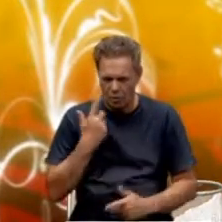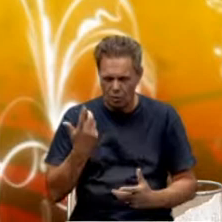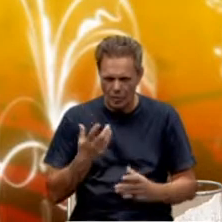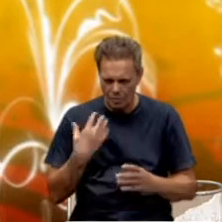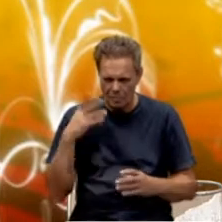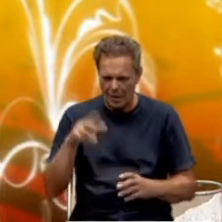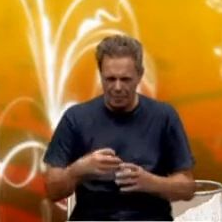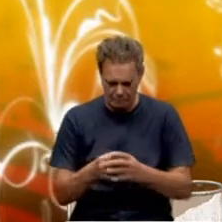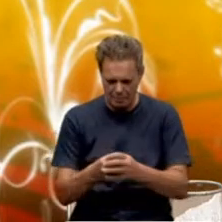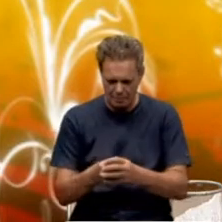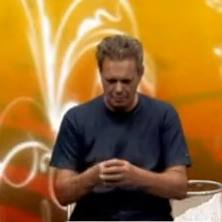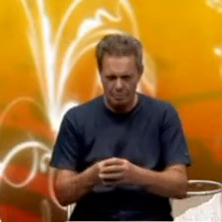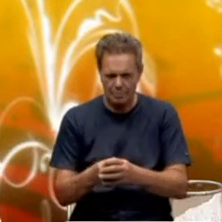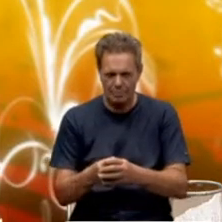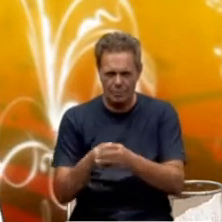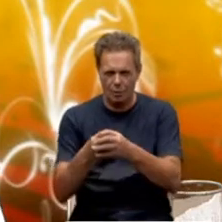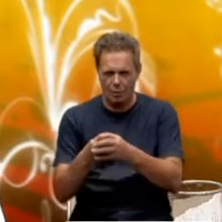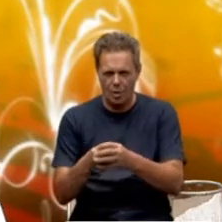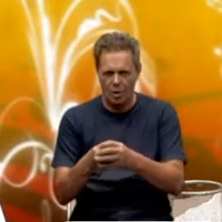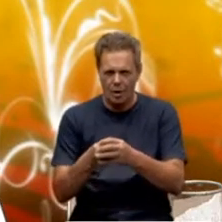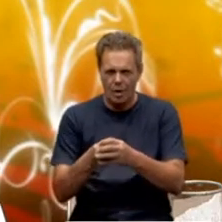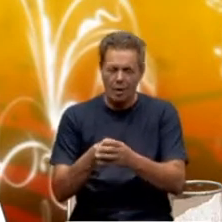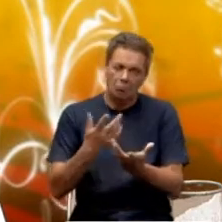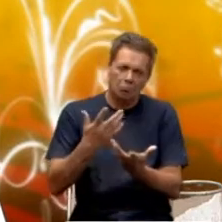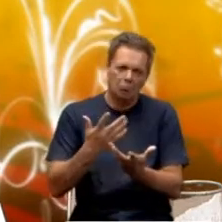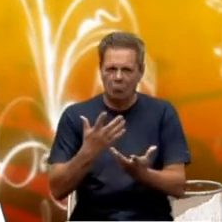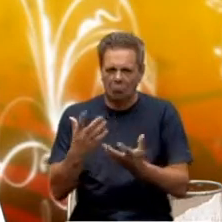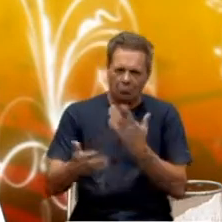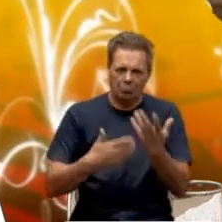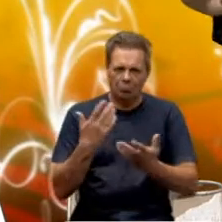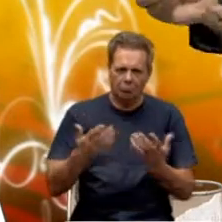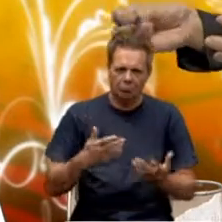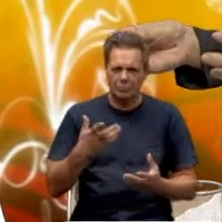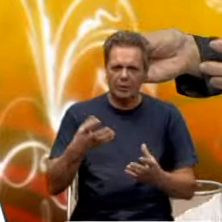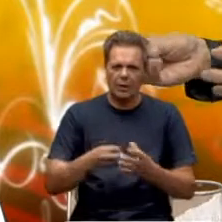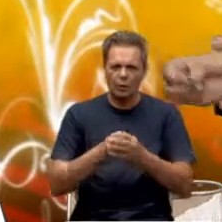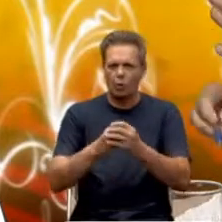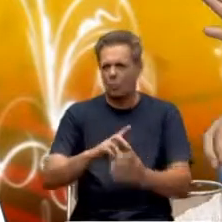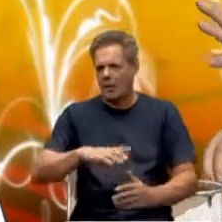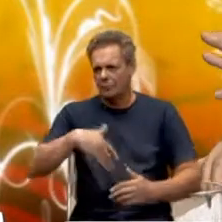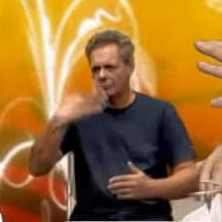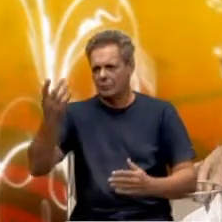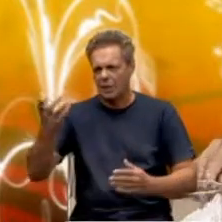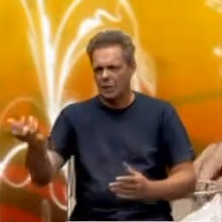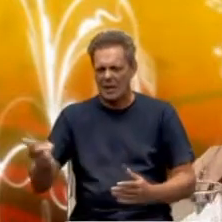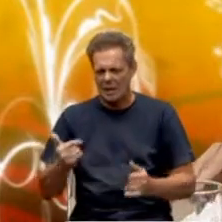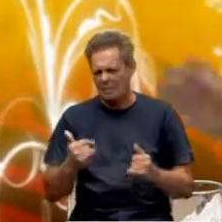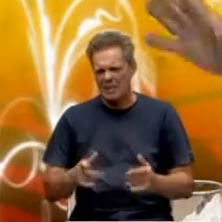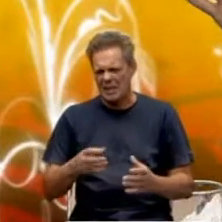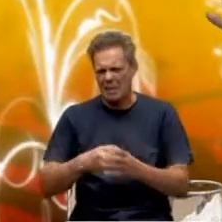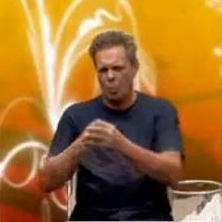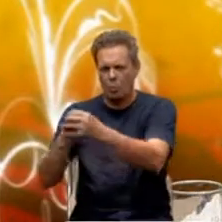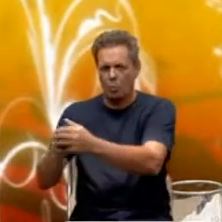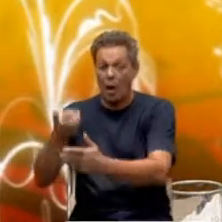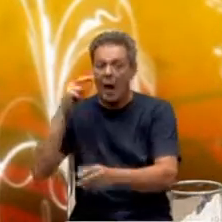klupko. I onda samo moderator pogleda i to klupko predajemo dalje. Evo sad nemamo klupko, ali